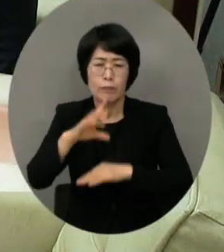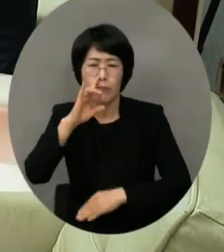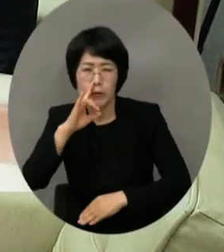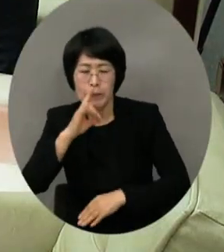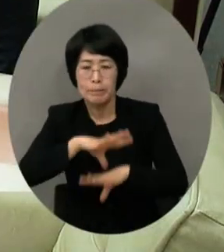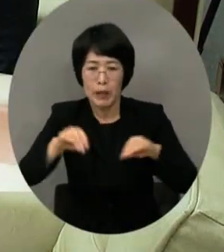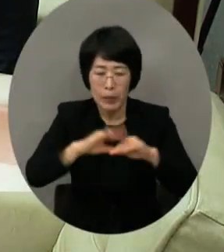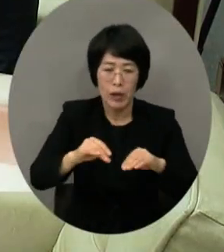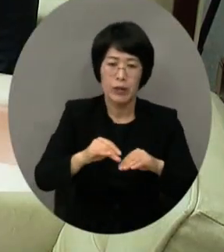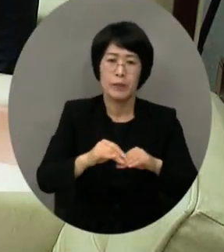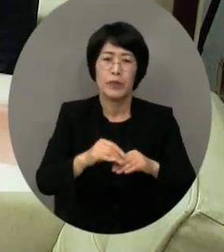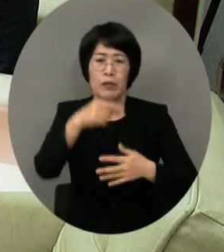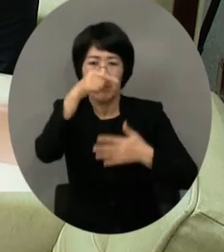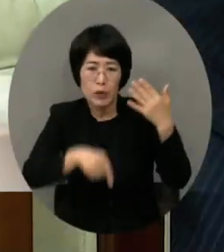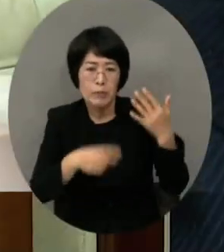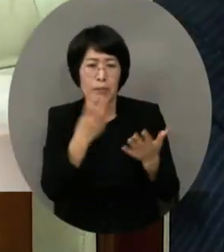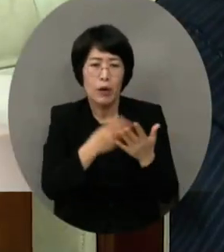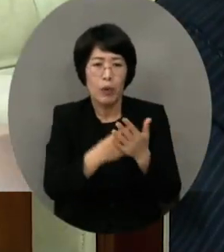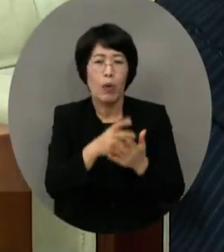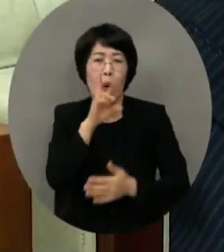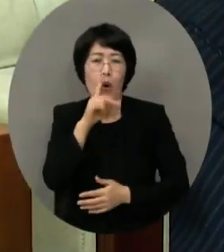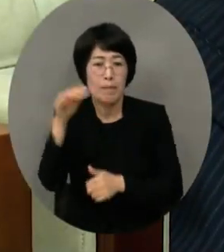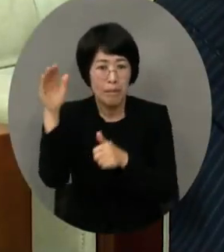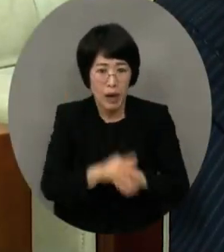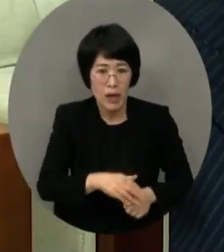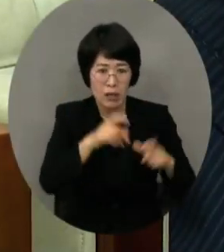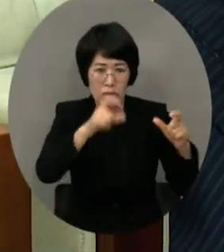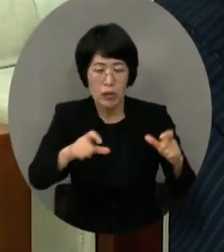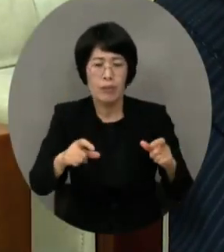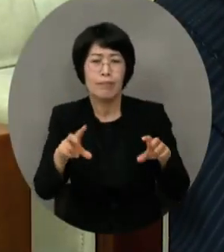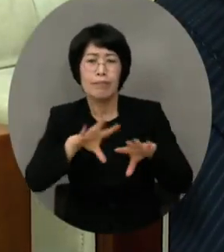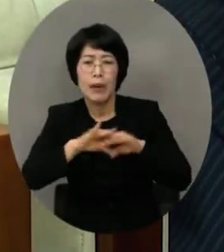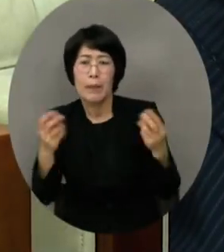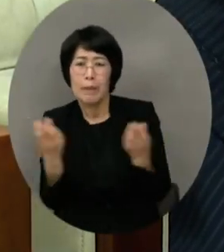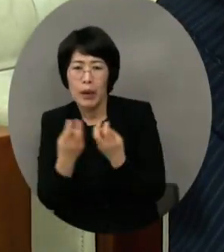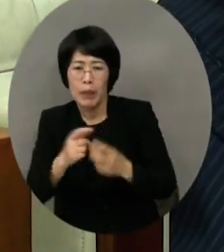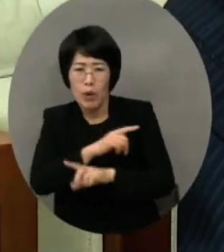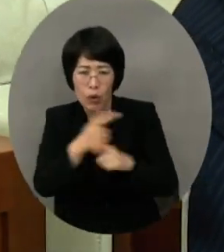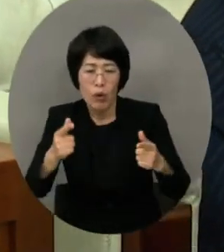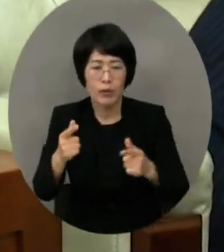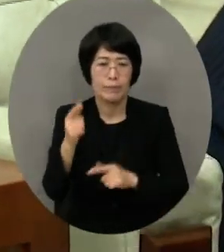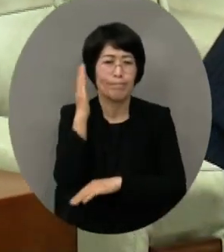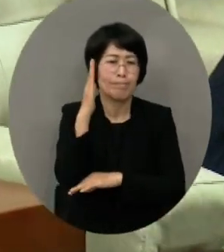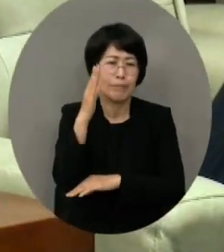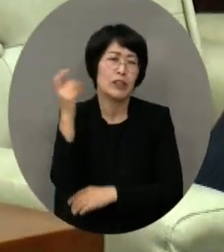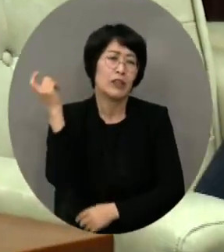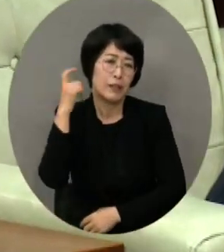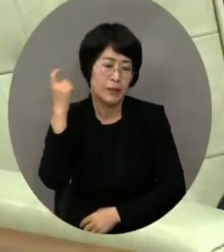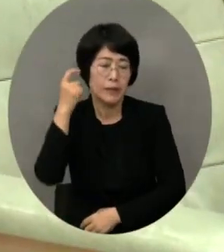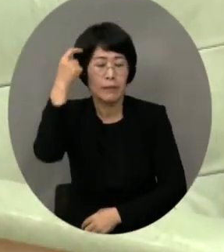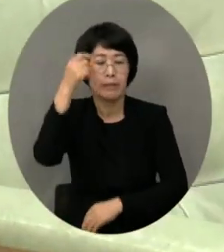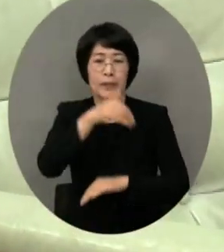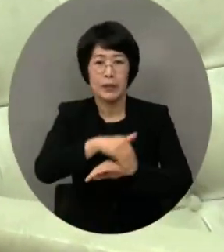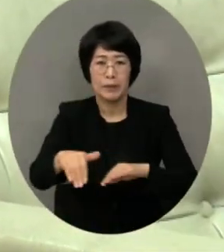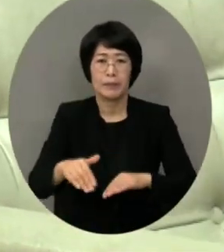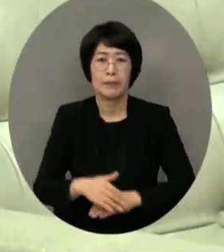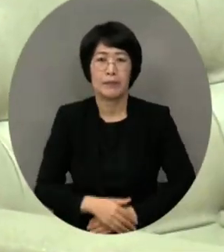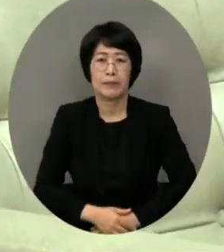공모 기준과 지표, 탈락한 지역의 대책 등에 대한 대학 관계자의 다양한 의견을 경청할 예정입니다.